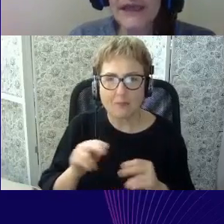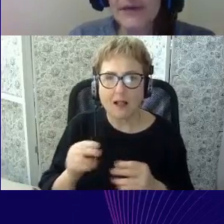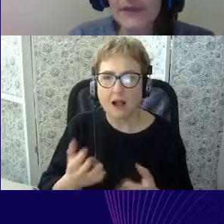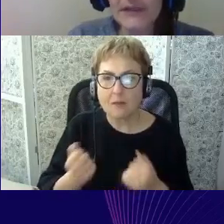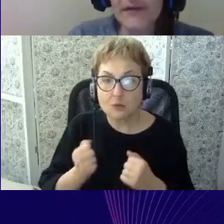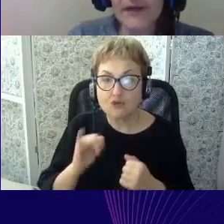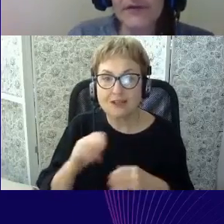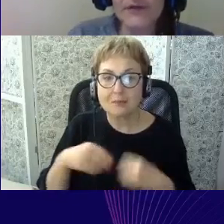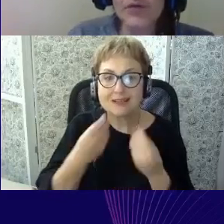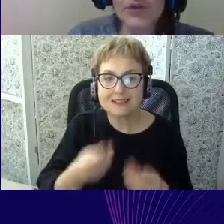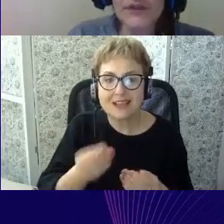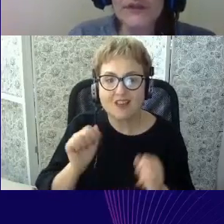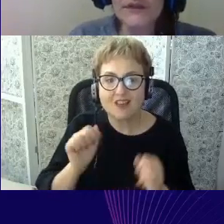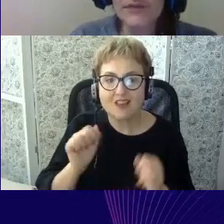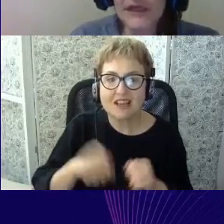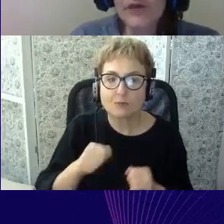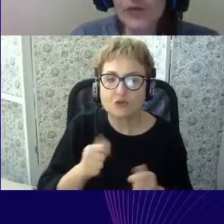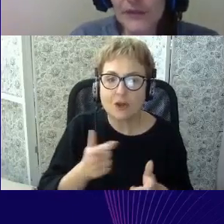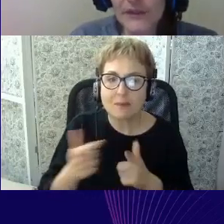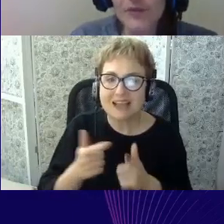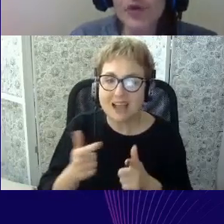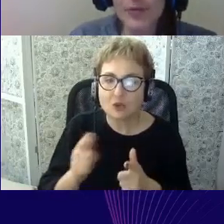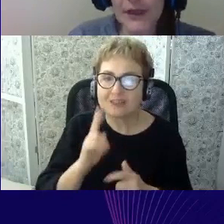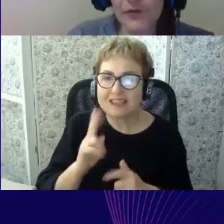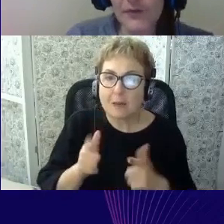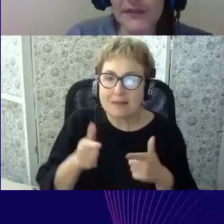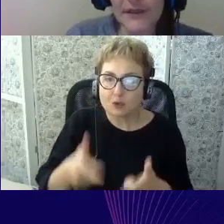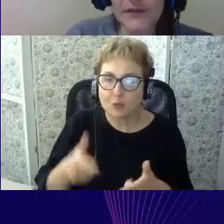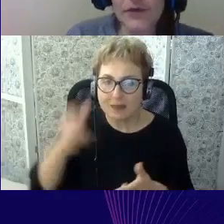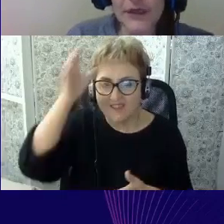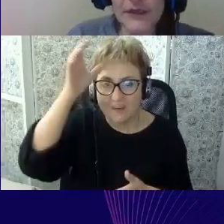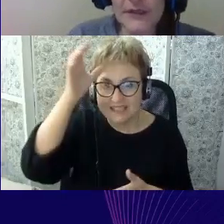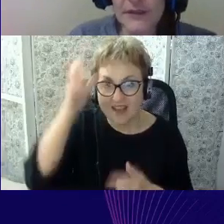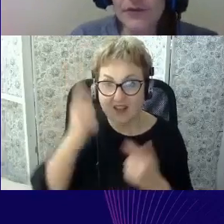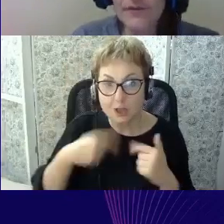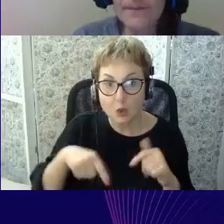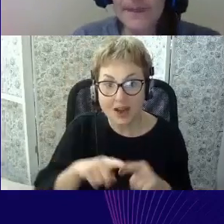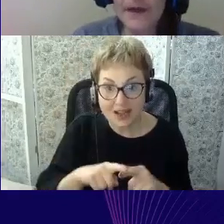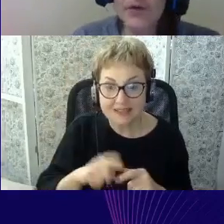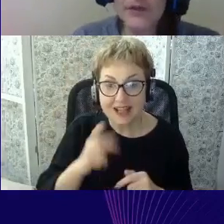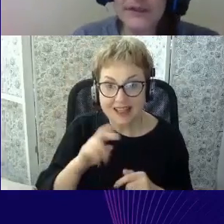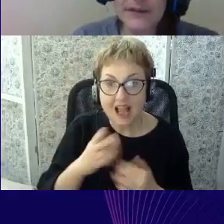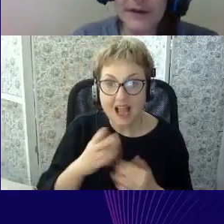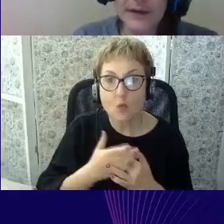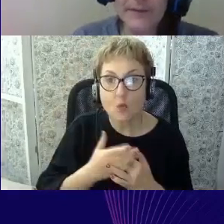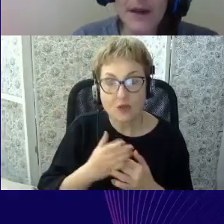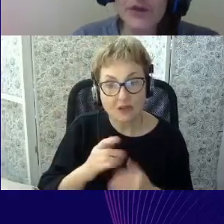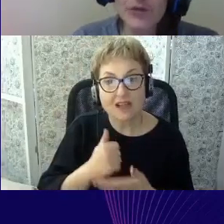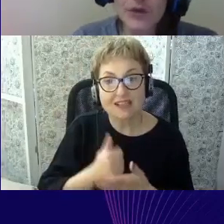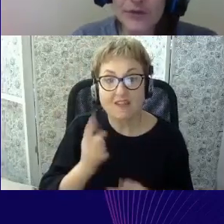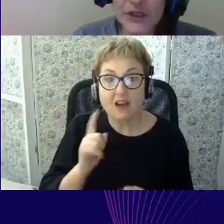благополучателей и предоставляет возможность подготовиться к поступлению в образовательную организацию на льготных